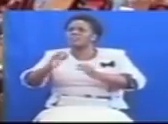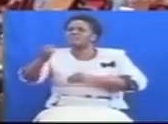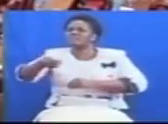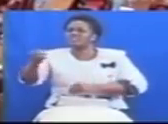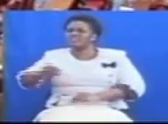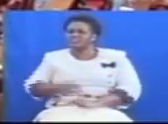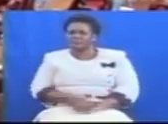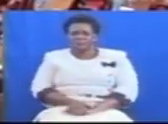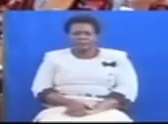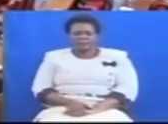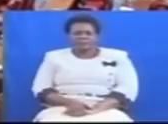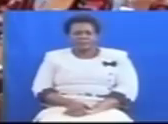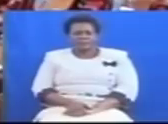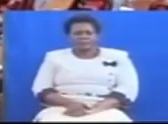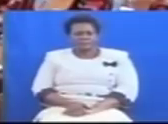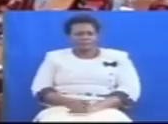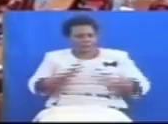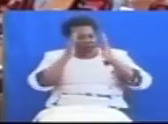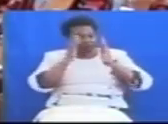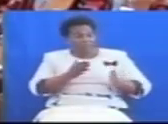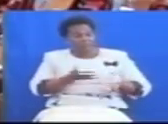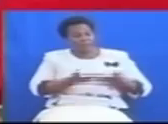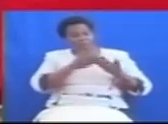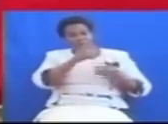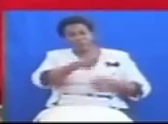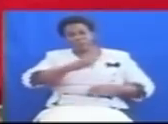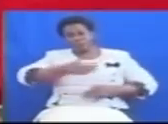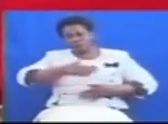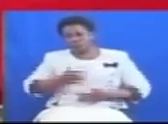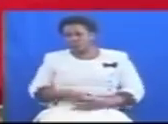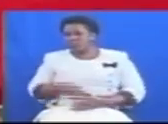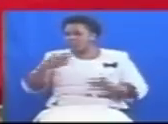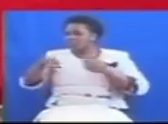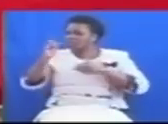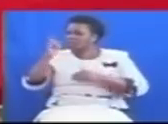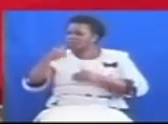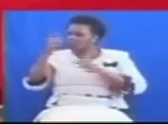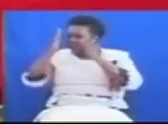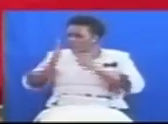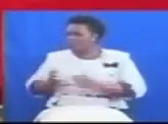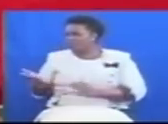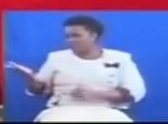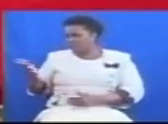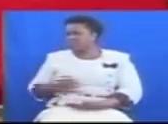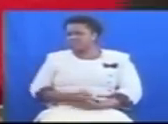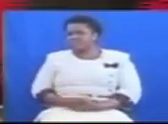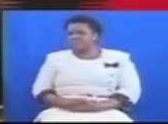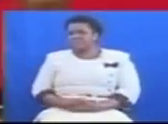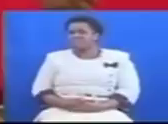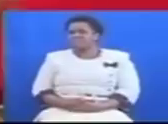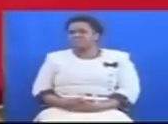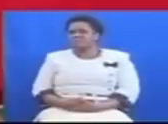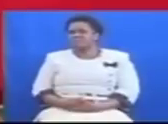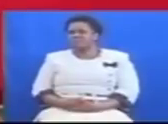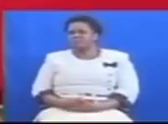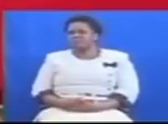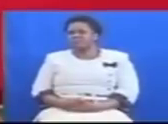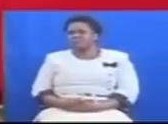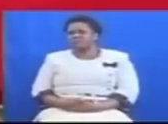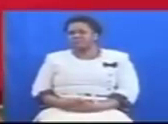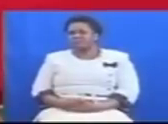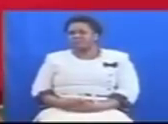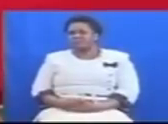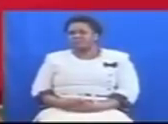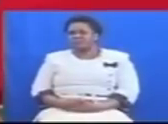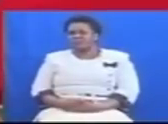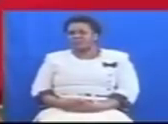Mheshimiwa Naibu Spika, nakushukuru. Mheshimiwa Naibu Spika, naomba ni jibu swali la Mheshimiwa Mbunge wa Korogwe kama ifuatavyo. Kwanza nampongeza